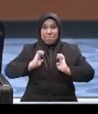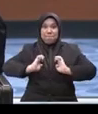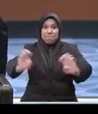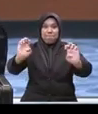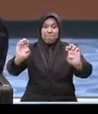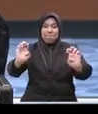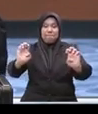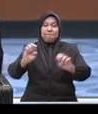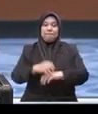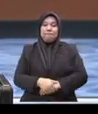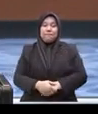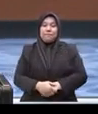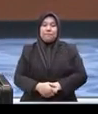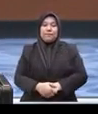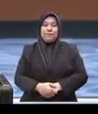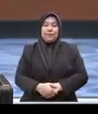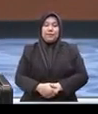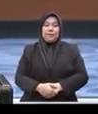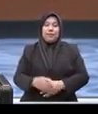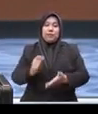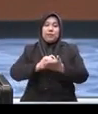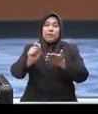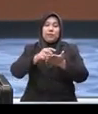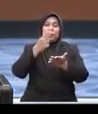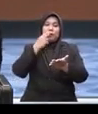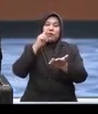dan saya tulis